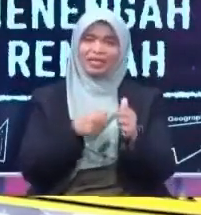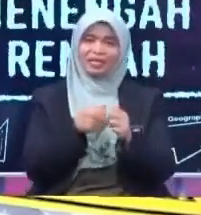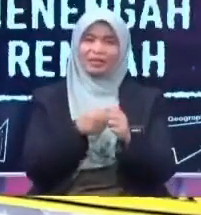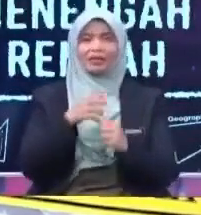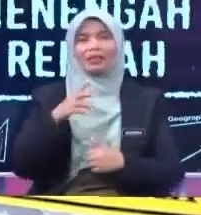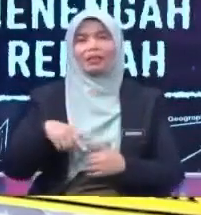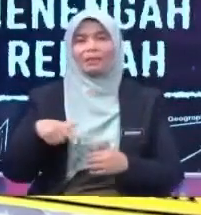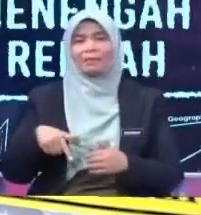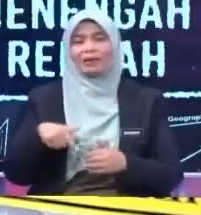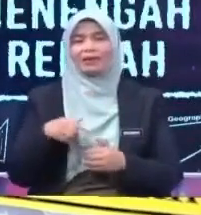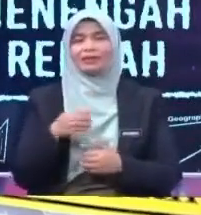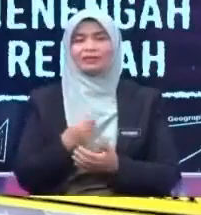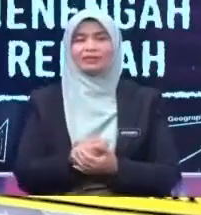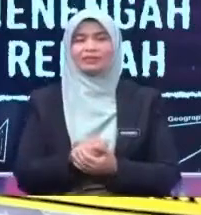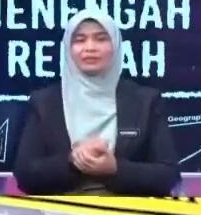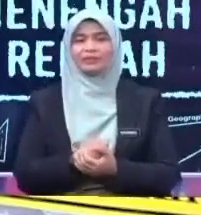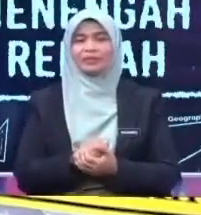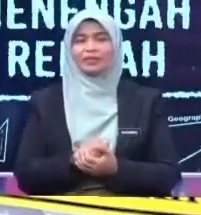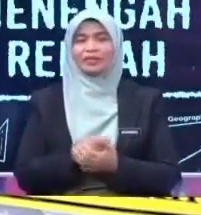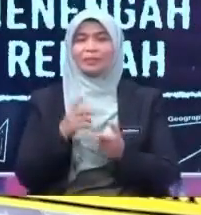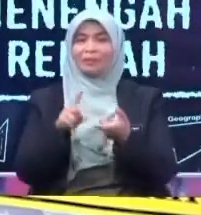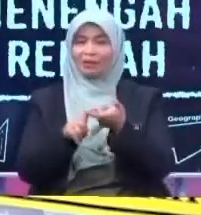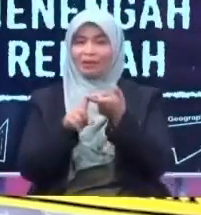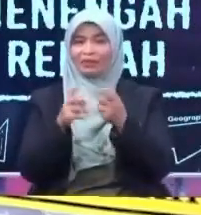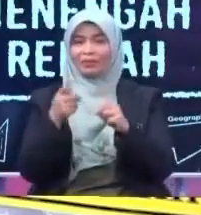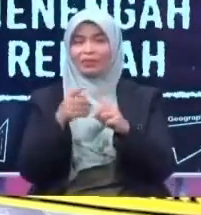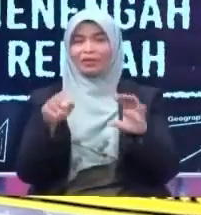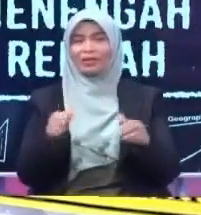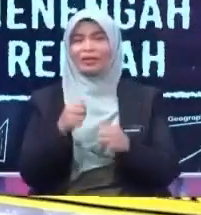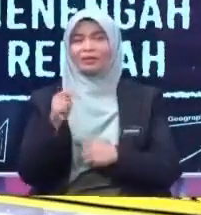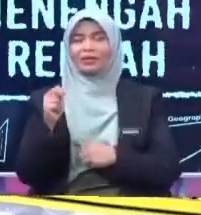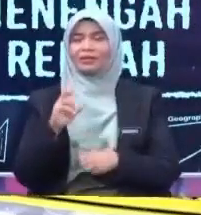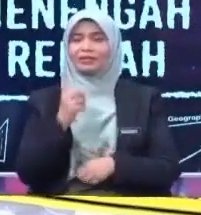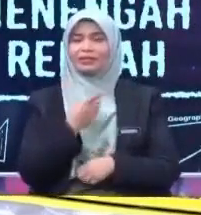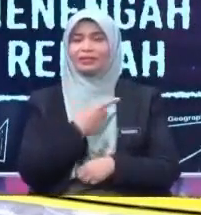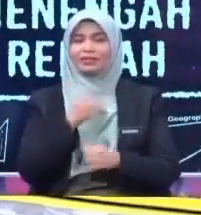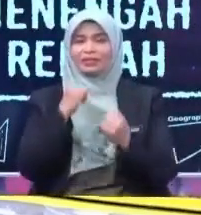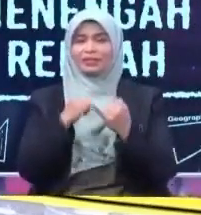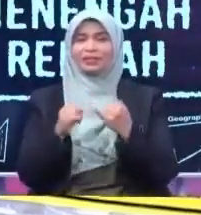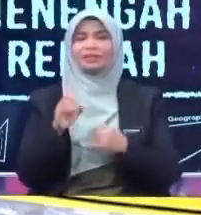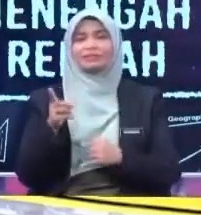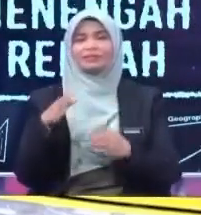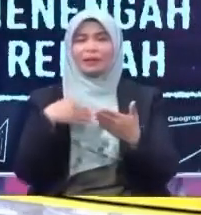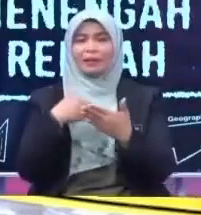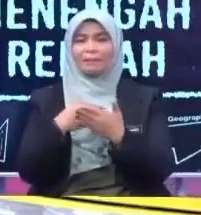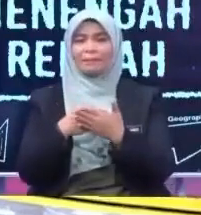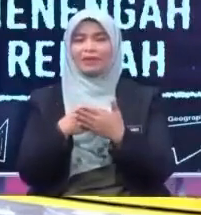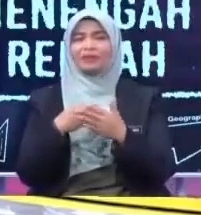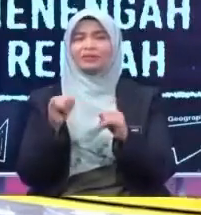sikit. Perlahan-perlahan. Bergantung kepada amalan, Zai. Ya, bergantung kepada amalan kita. Akhirnya dia sampai juga ke syurga. Okey,